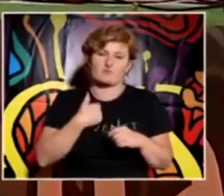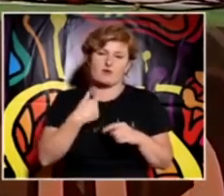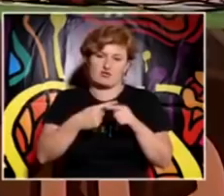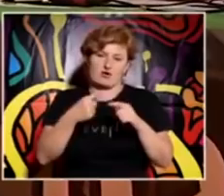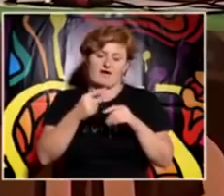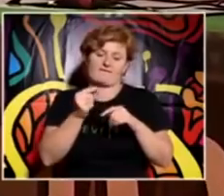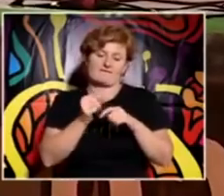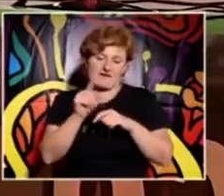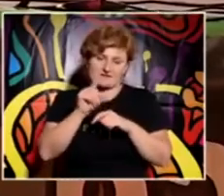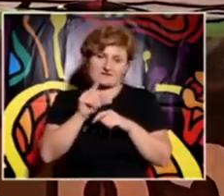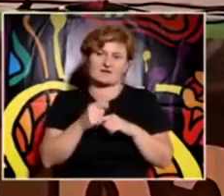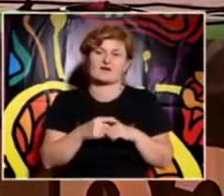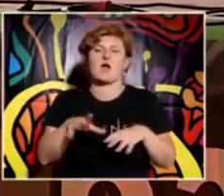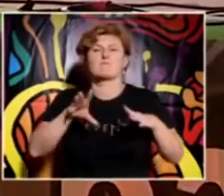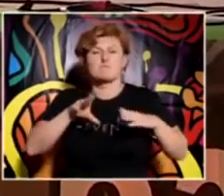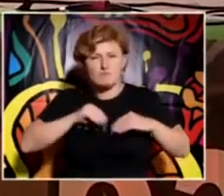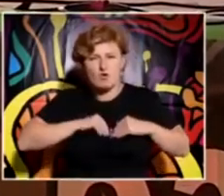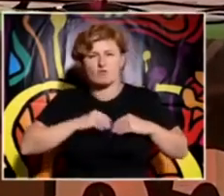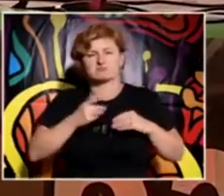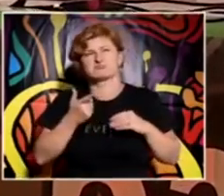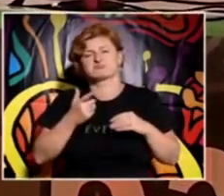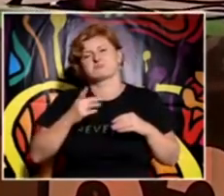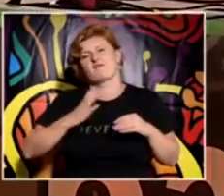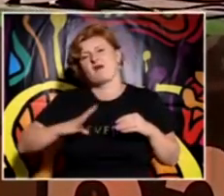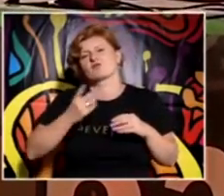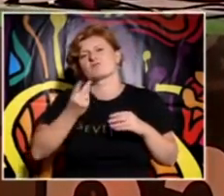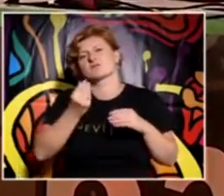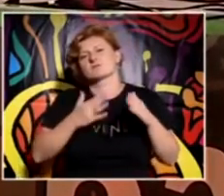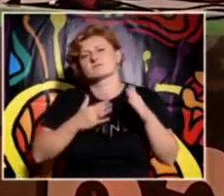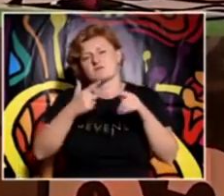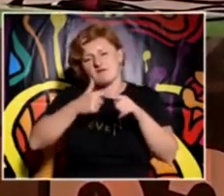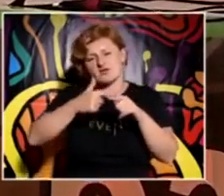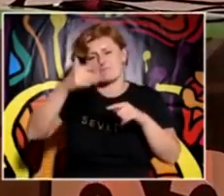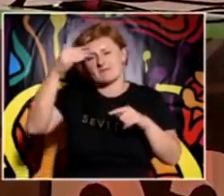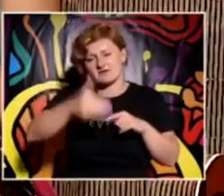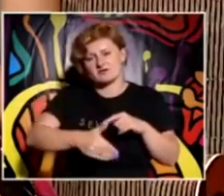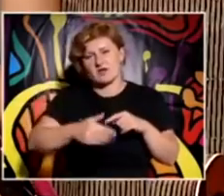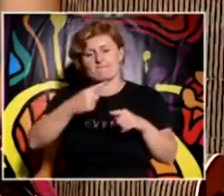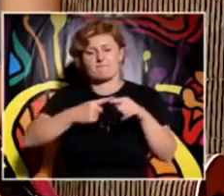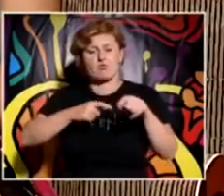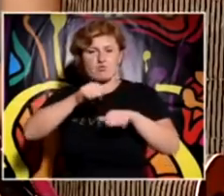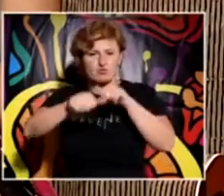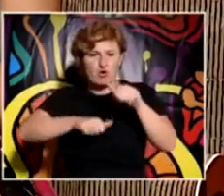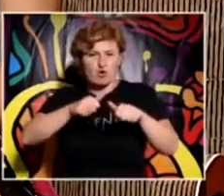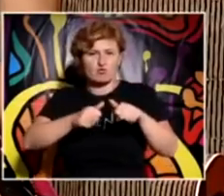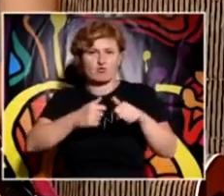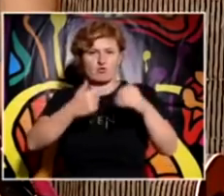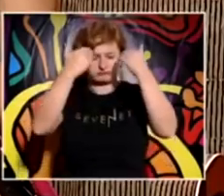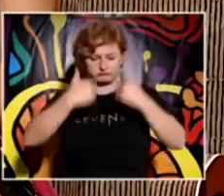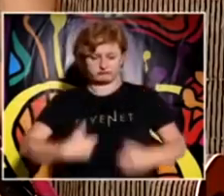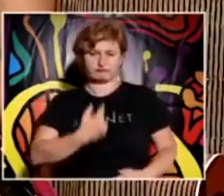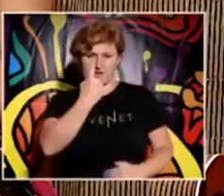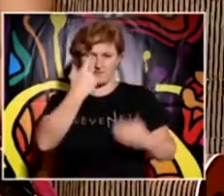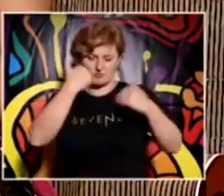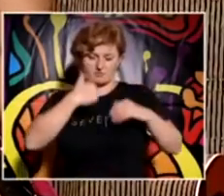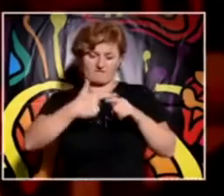to do zrobienia w budżecie takim 25 tysięcy za pół roku, myślę, patrząc po tym, ile osób